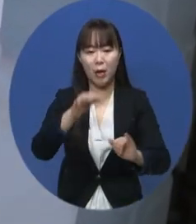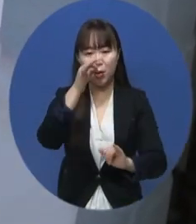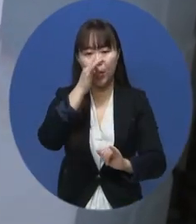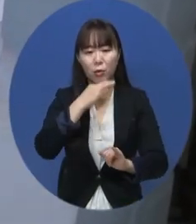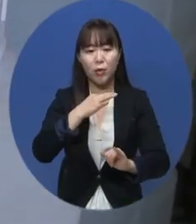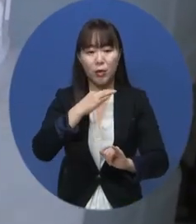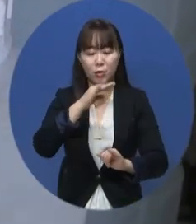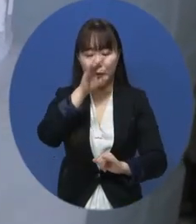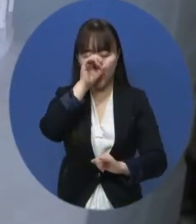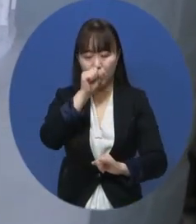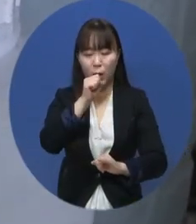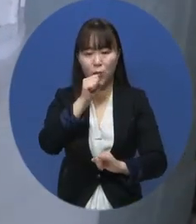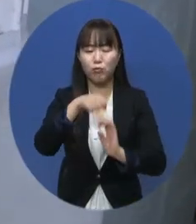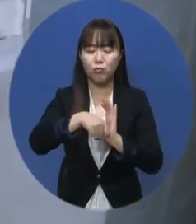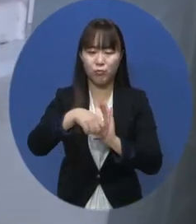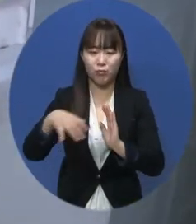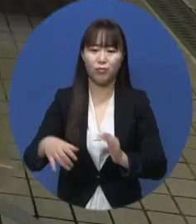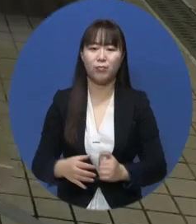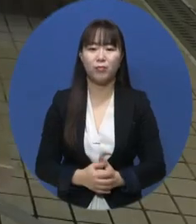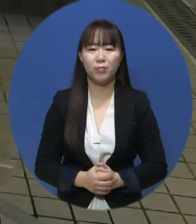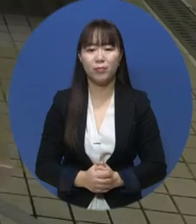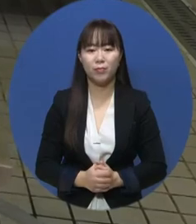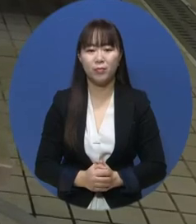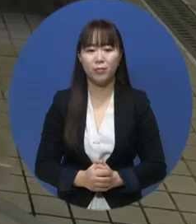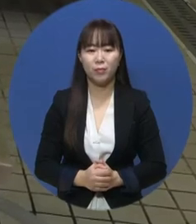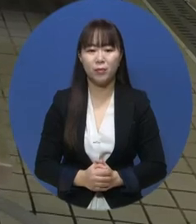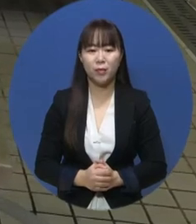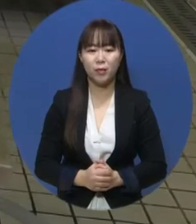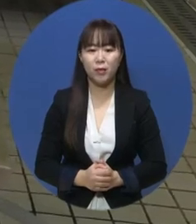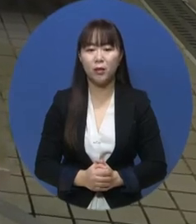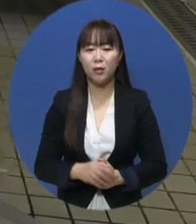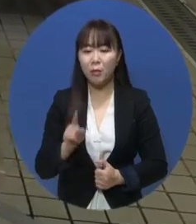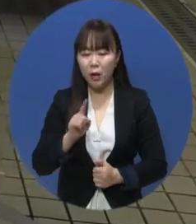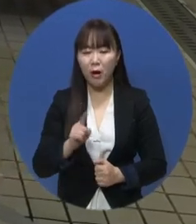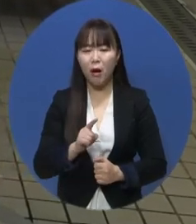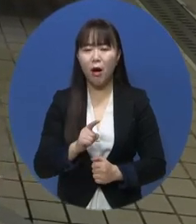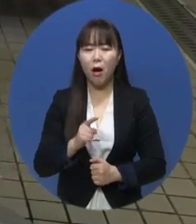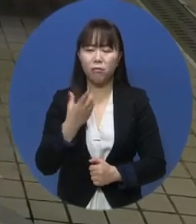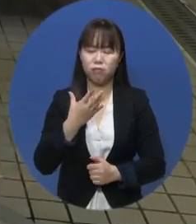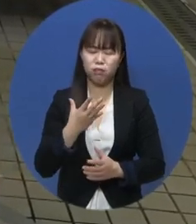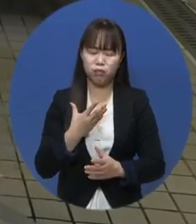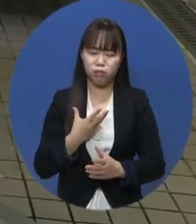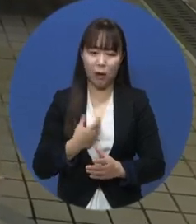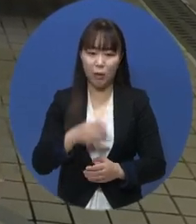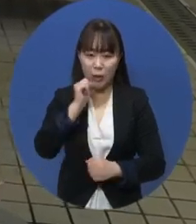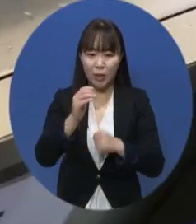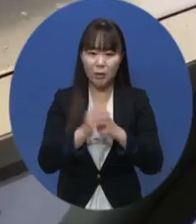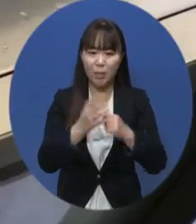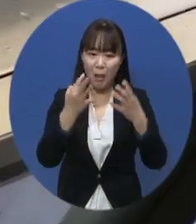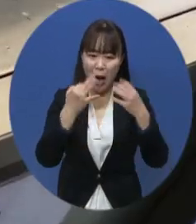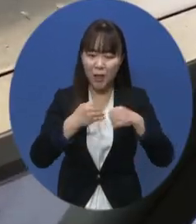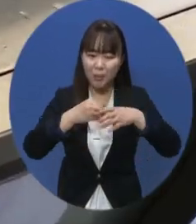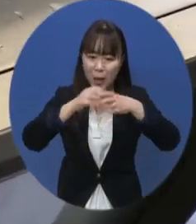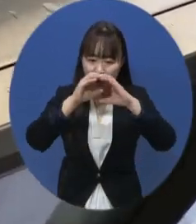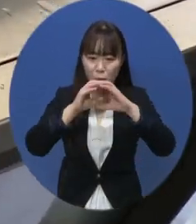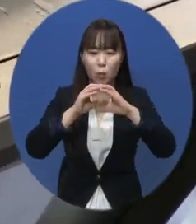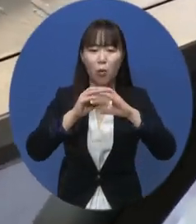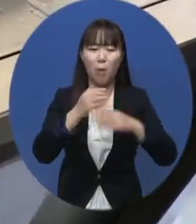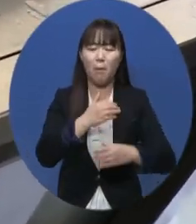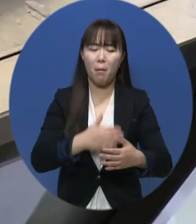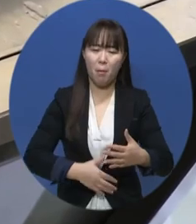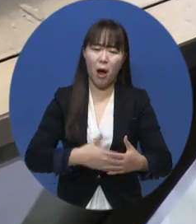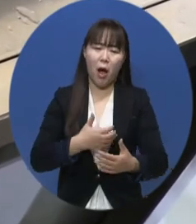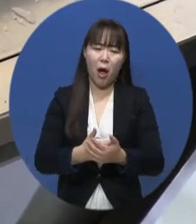효능이 좋다고 알려져 있습니다. 고로쇠 약수는 흡수력이 뛰어나 많은 양을 마셔도